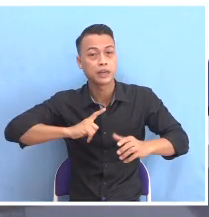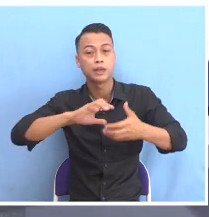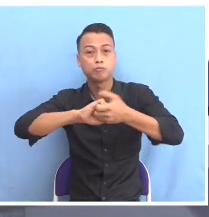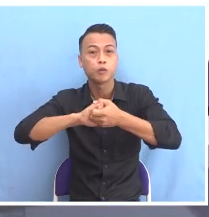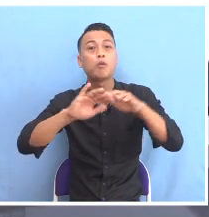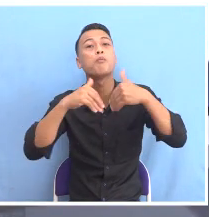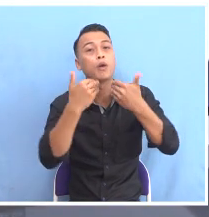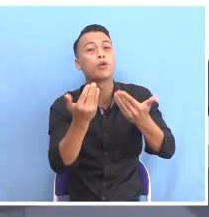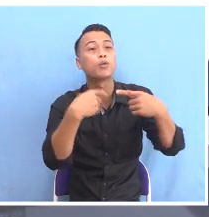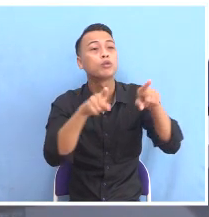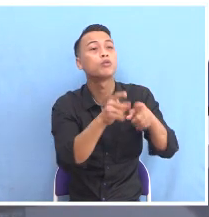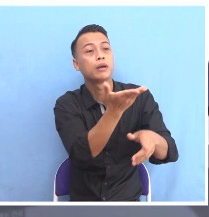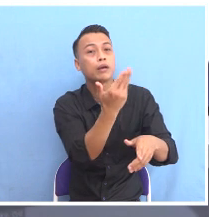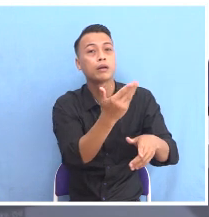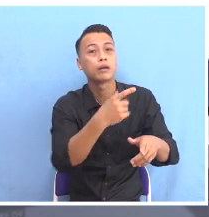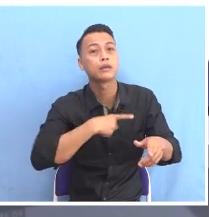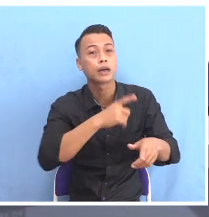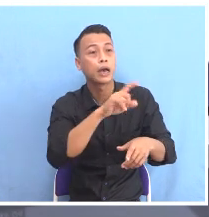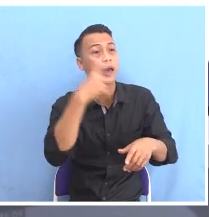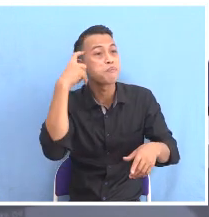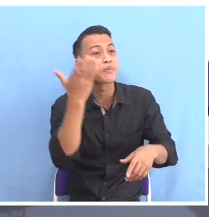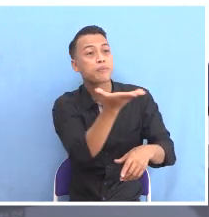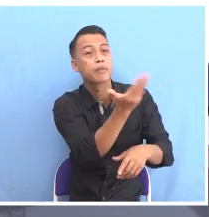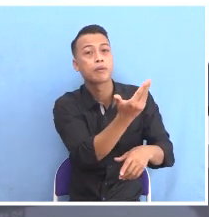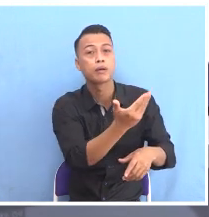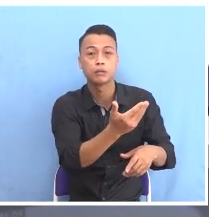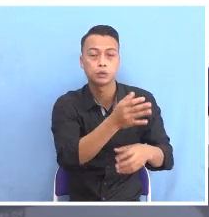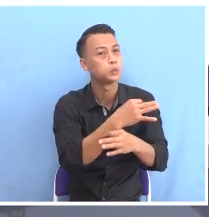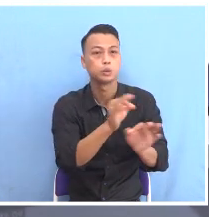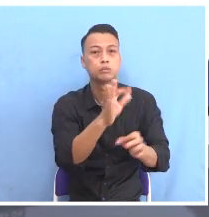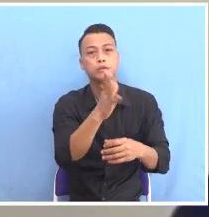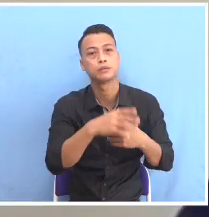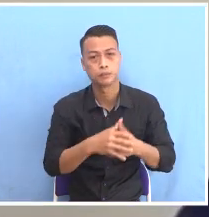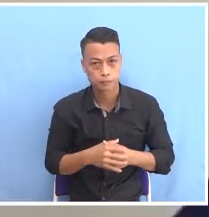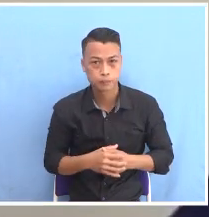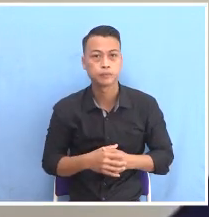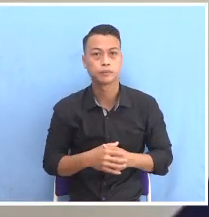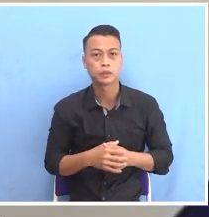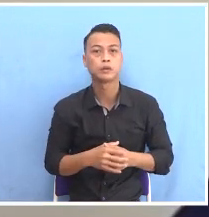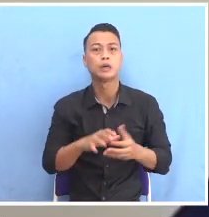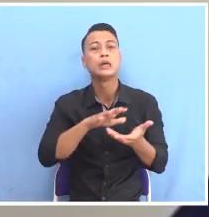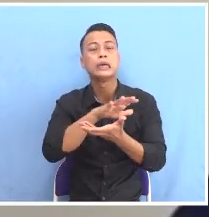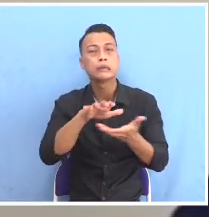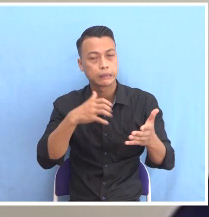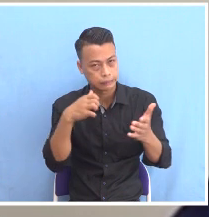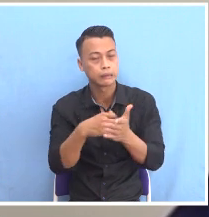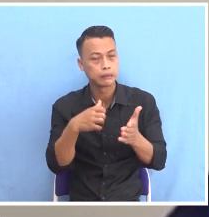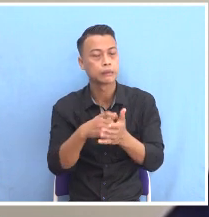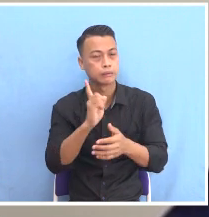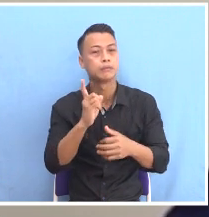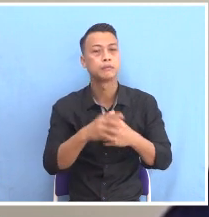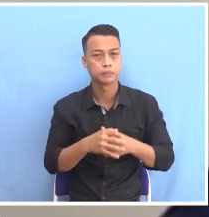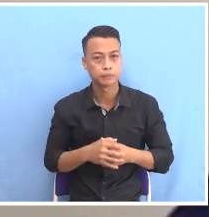ပြောတဲ့အချက်လက်ကိုလက်ခံနေတဲ့ဆိုတမ်ဘရိုဘက်ကလည်းဘာမှသူတို့ဘက်ကသဘောပေါက်တင်ပြတာမရှိဘူးအဲ့လိုအနေထားမှာတော့ကျွန်တော်တို့ကဆူလီယာတော့နည်းန